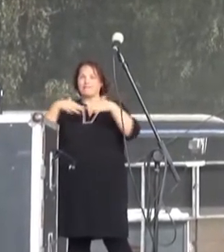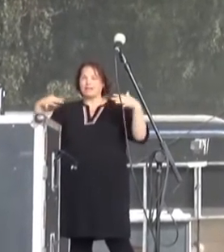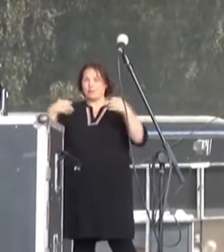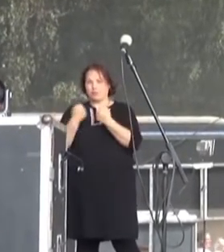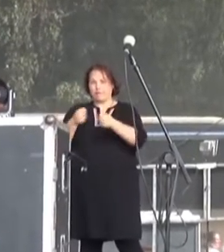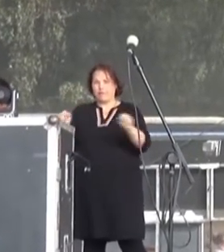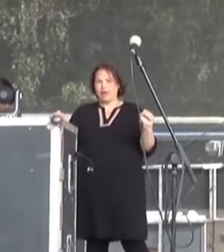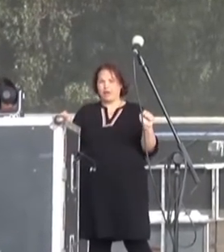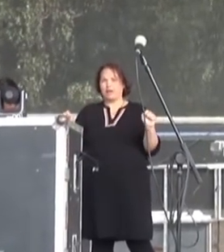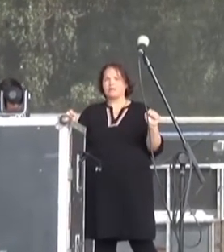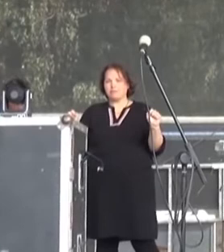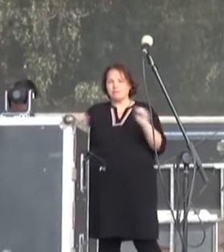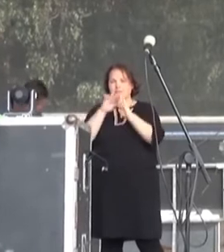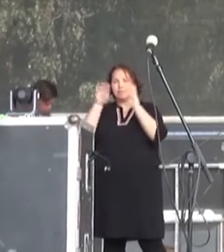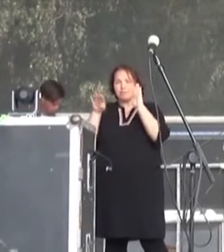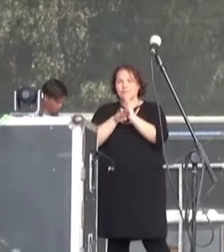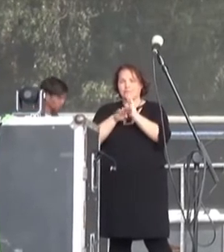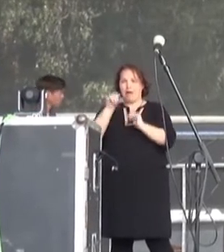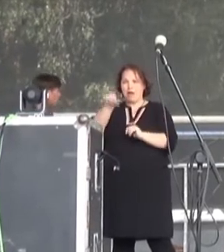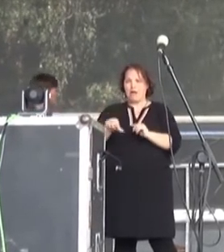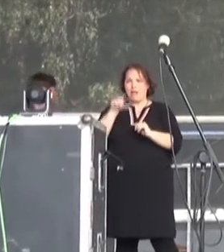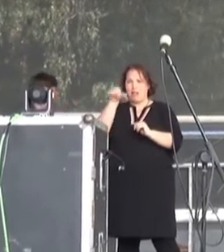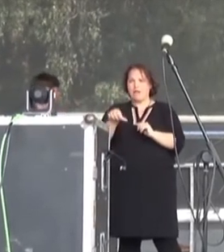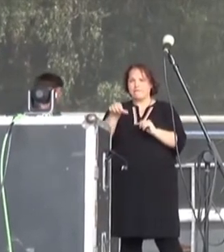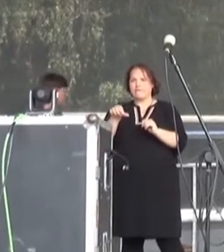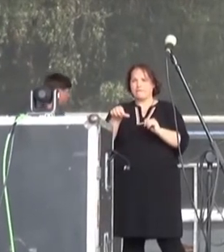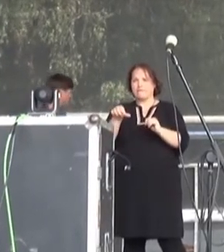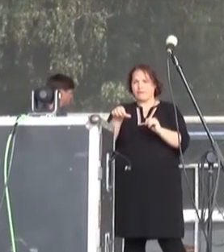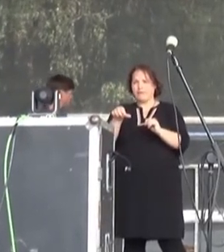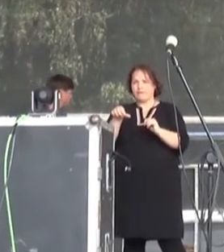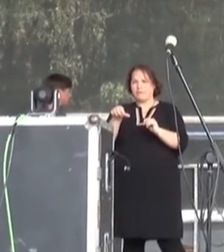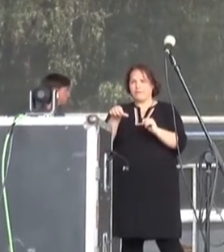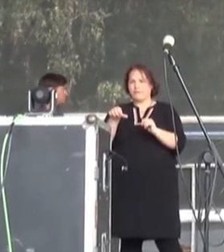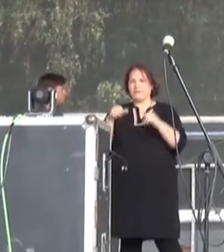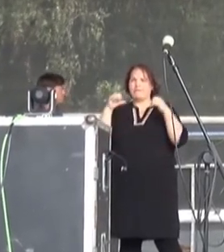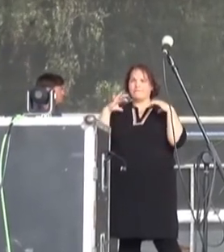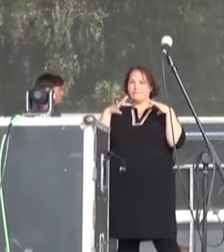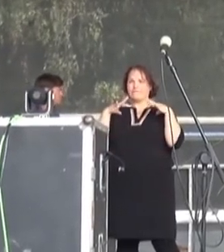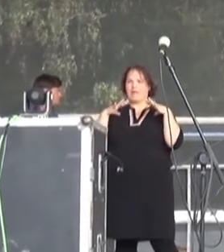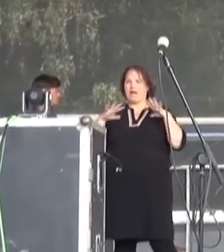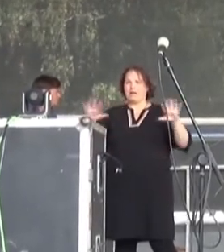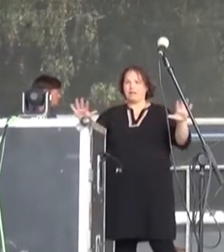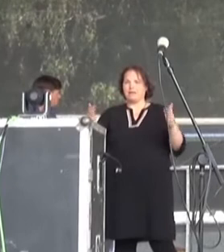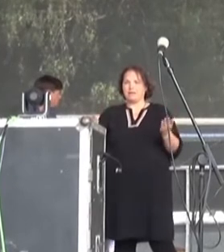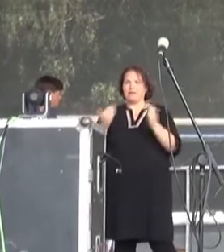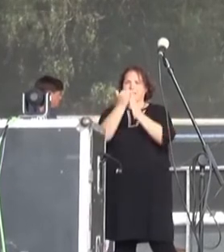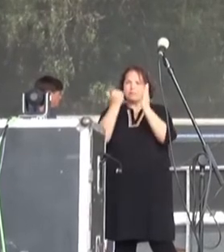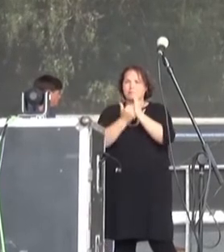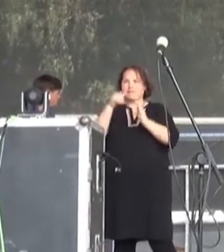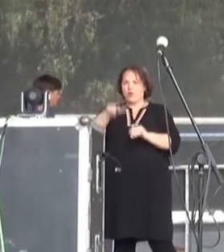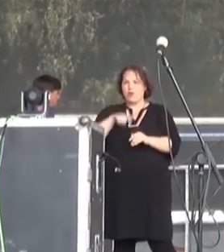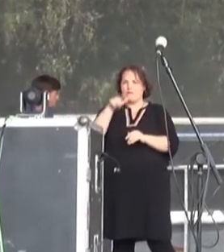Versammlungsfreiheit. Artikel 11 Freizügigkeit. Artikel 12